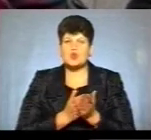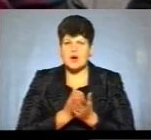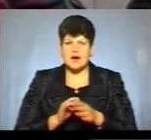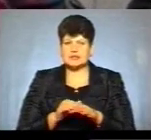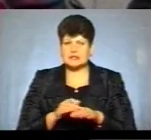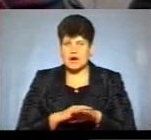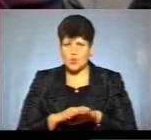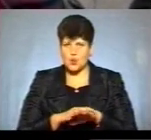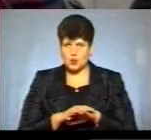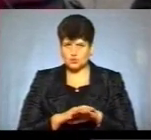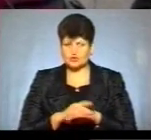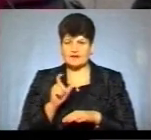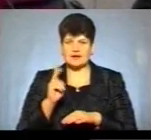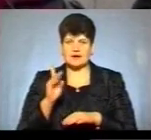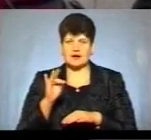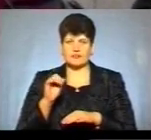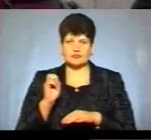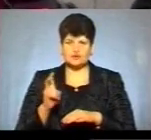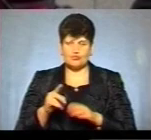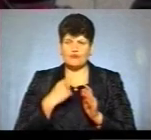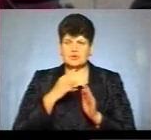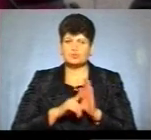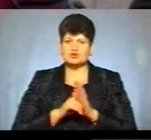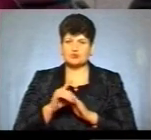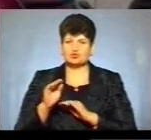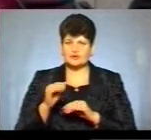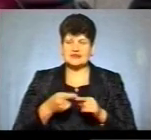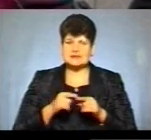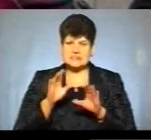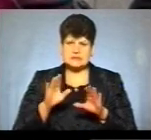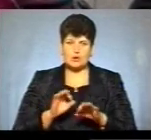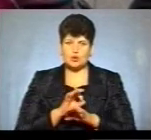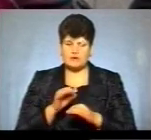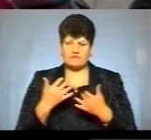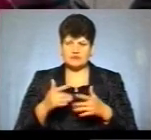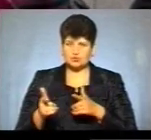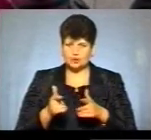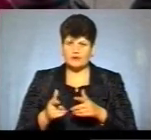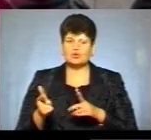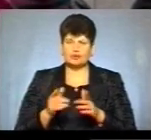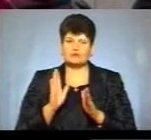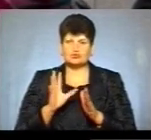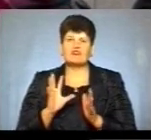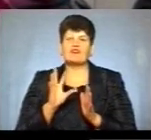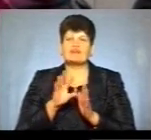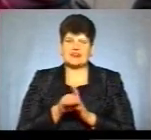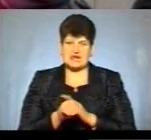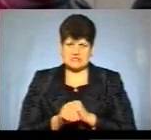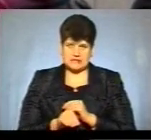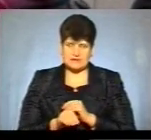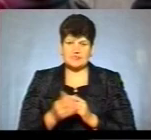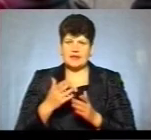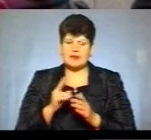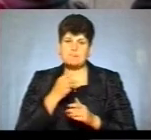Євгенії Кравчук, на початку жовтня такий законопроект вже готовий, і він готовий бути внесений. Але